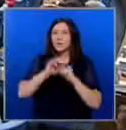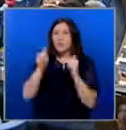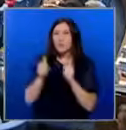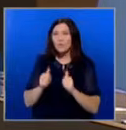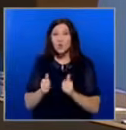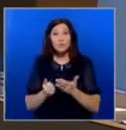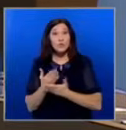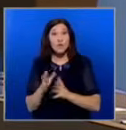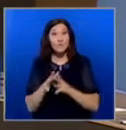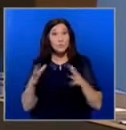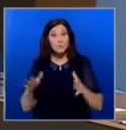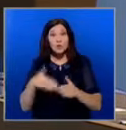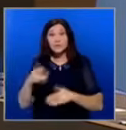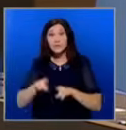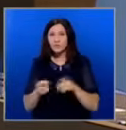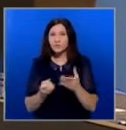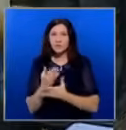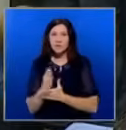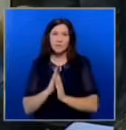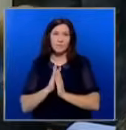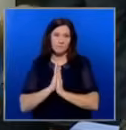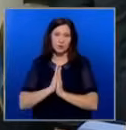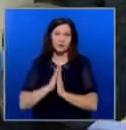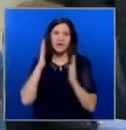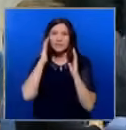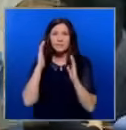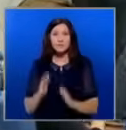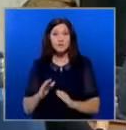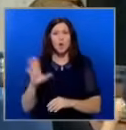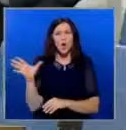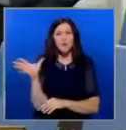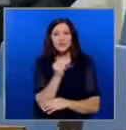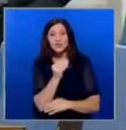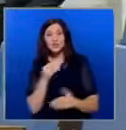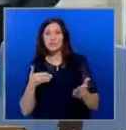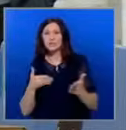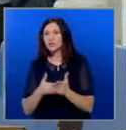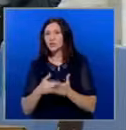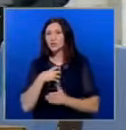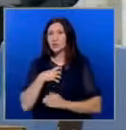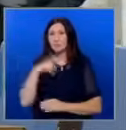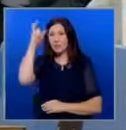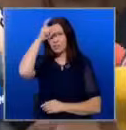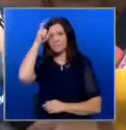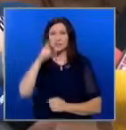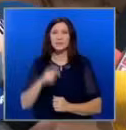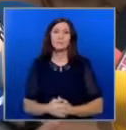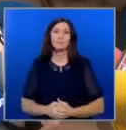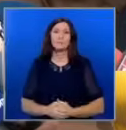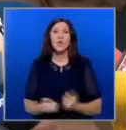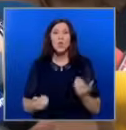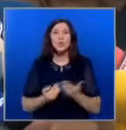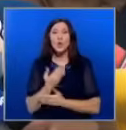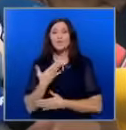Сформирали се ново мнозинство, след като Възраждане призова за правителство всички срещу ГЕРБ и ДПС.